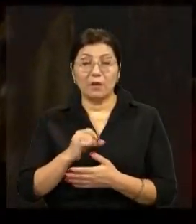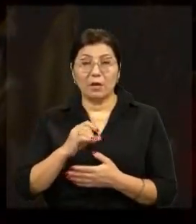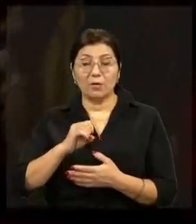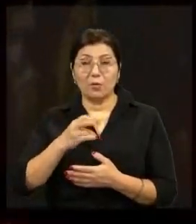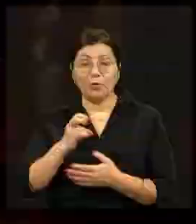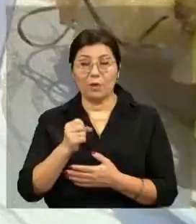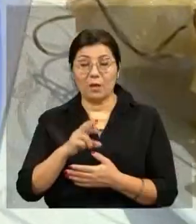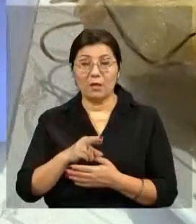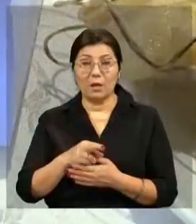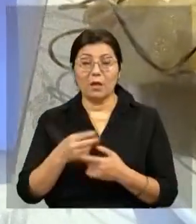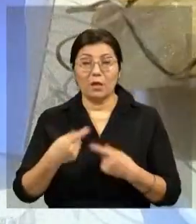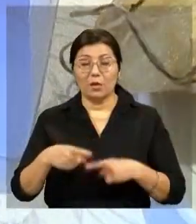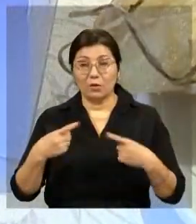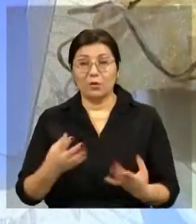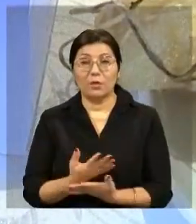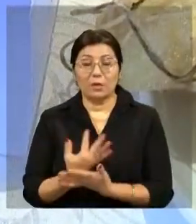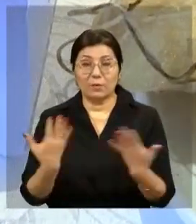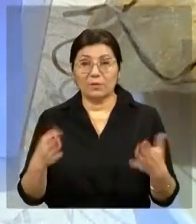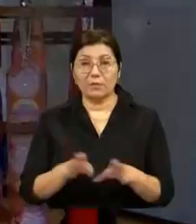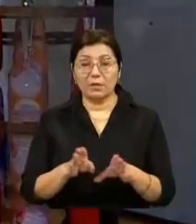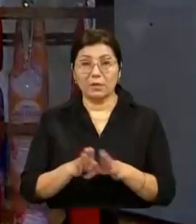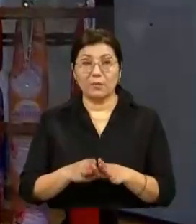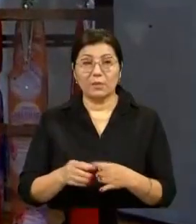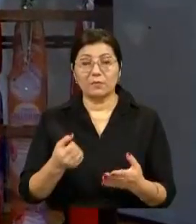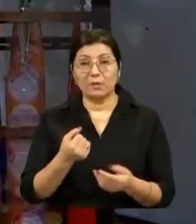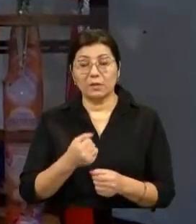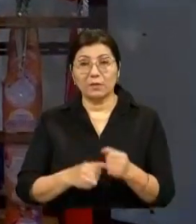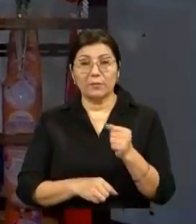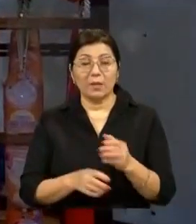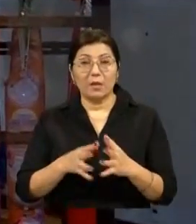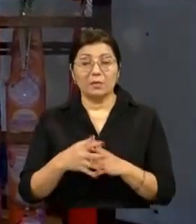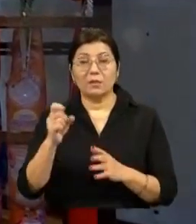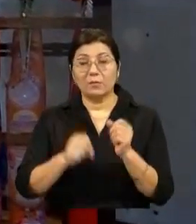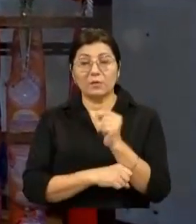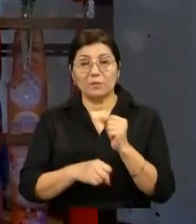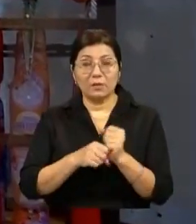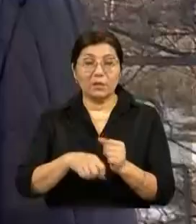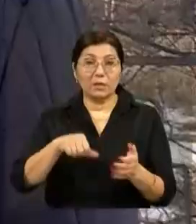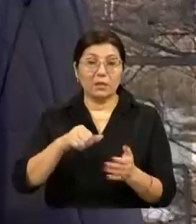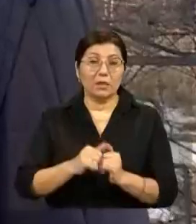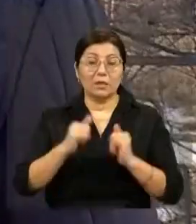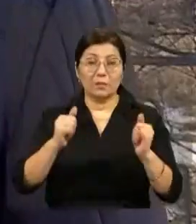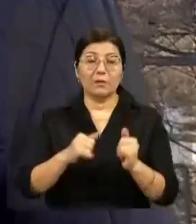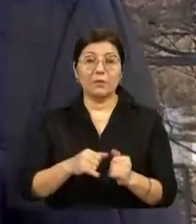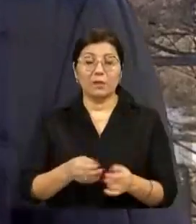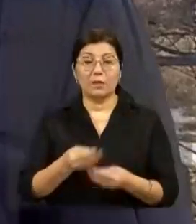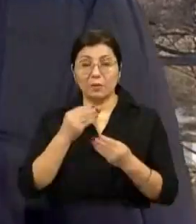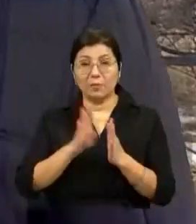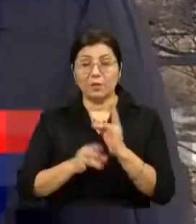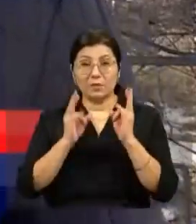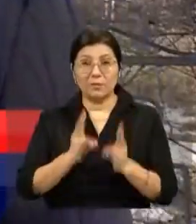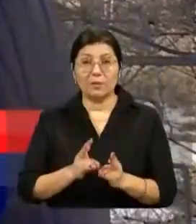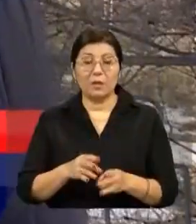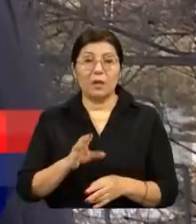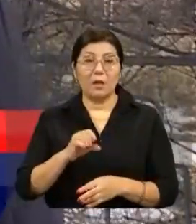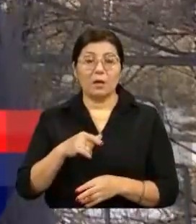колбаса, сосиски и сардельки разных видов. Таким образом, фермеры вносят значительный вклад в продовольственную безопасность региона. В